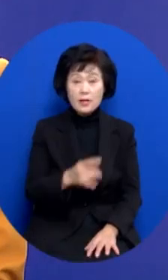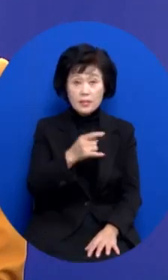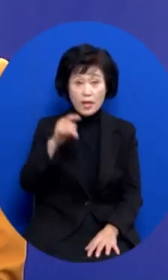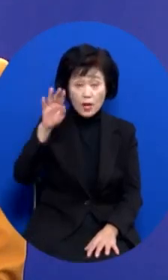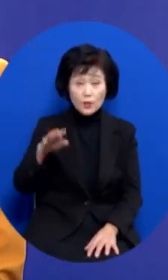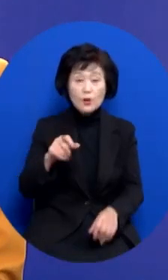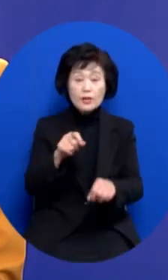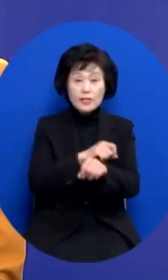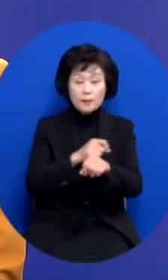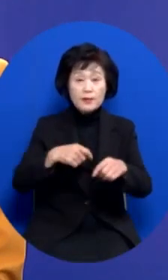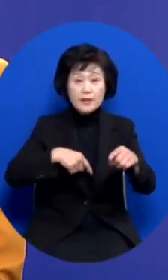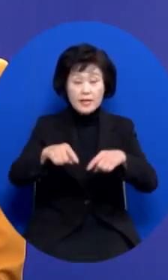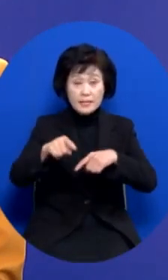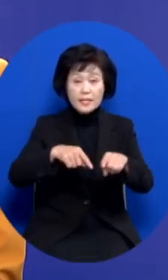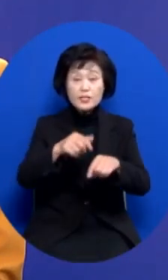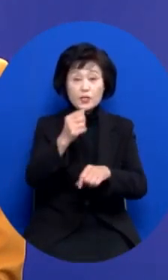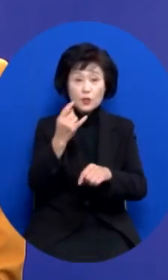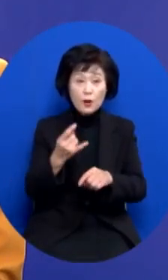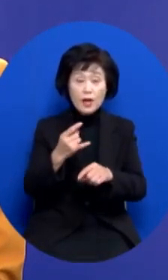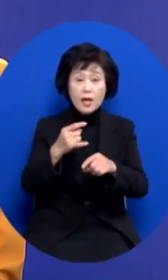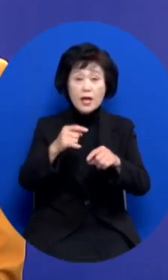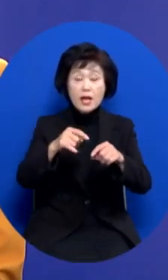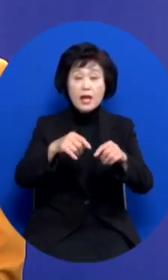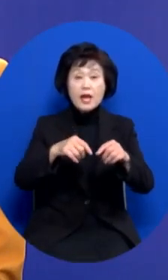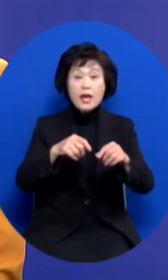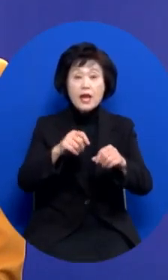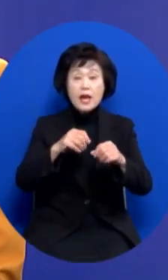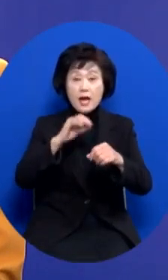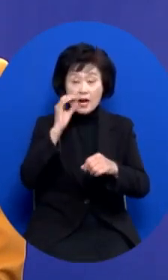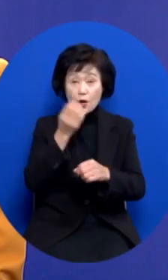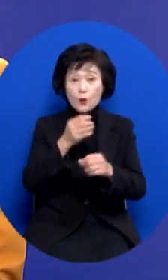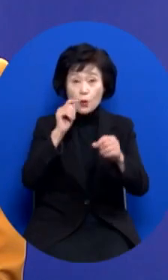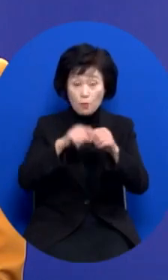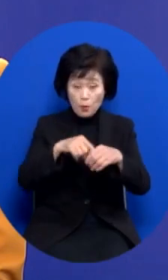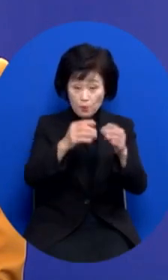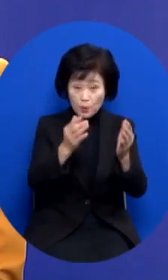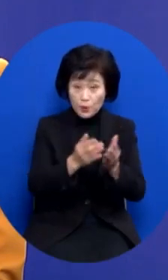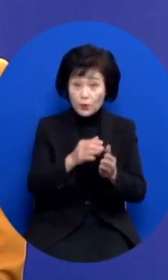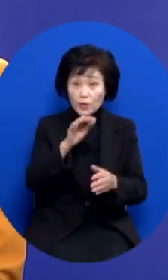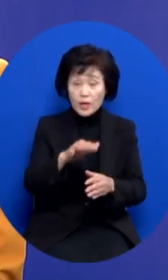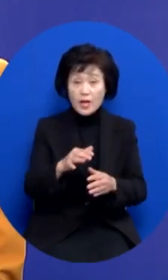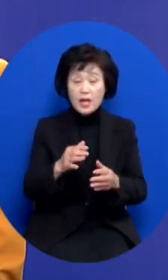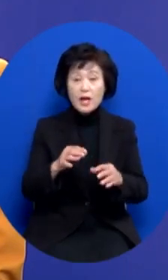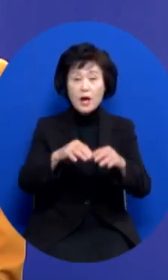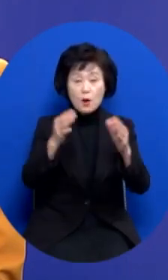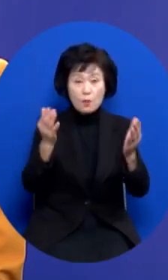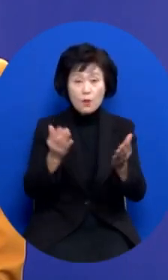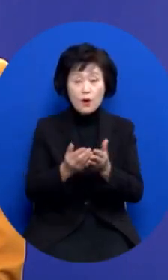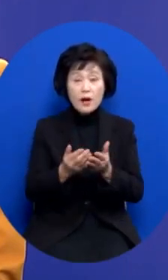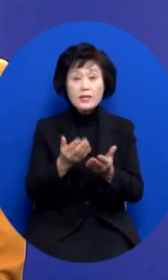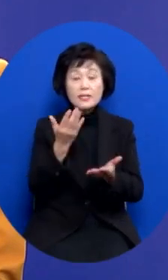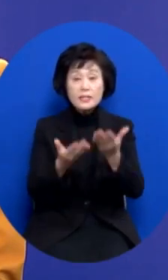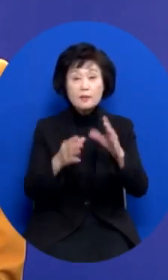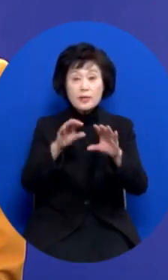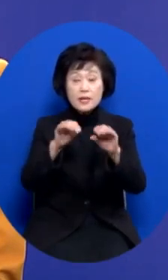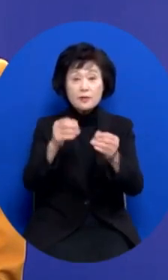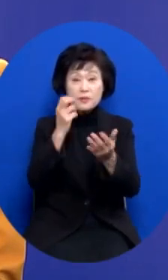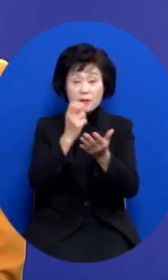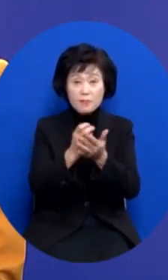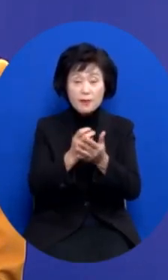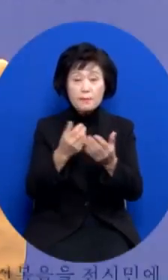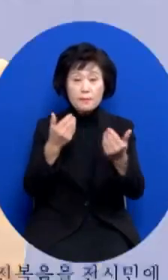세종특별자치시 성씨와 운동본부가 오는 11일 송담교회에서 포괄적 차별금지법 입법 반대 특별 기도회를